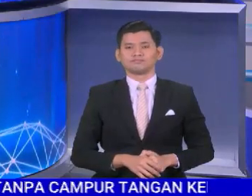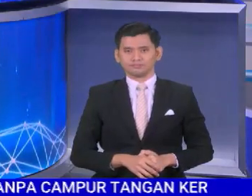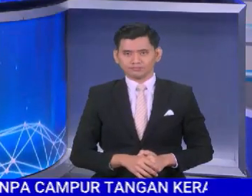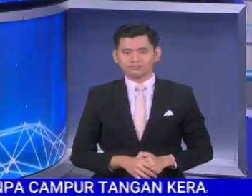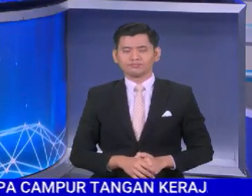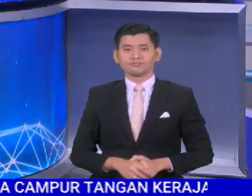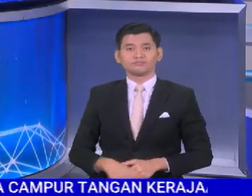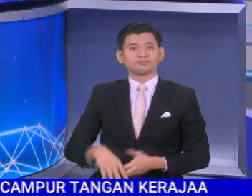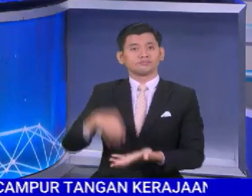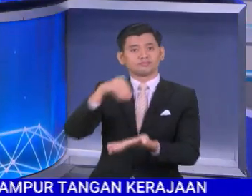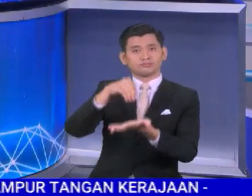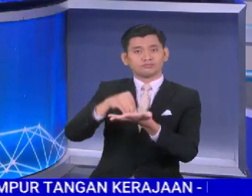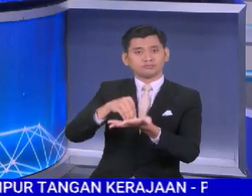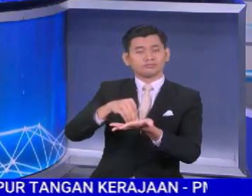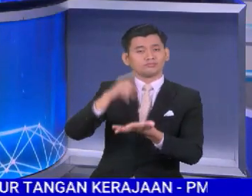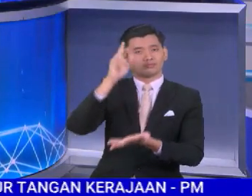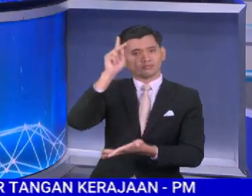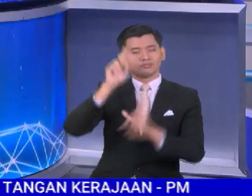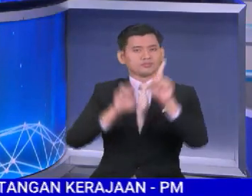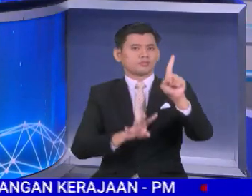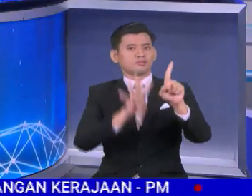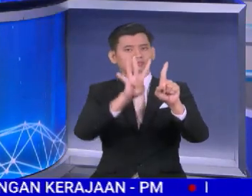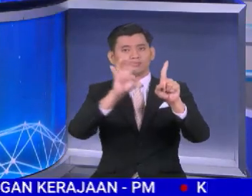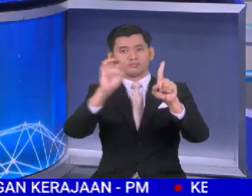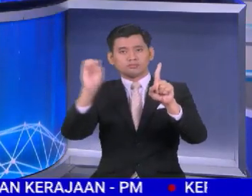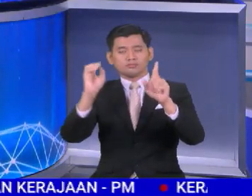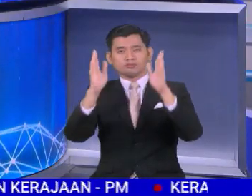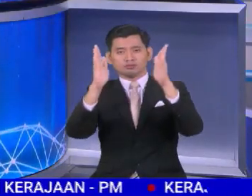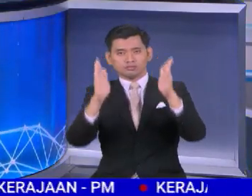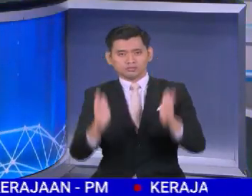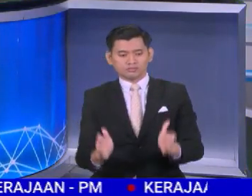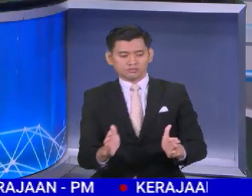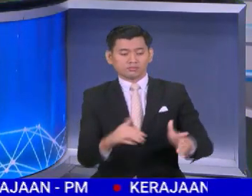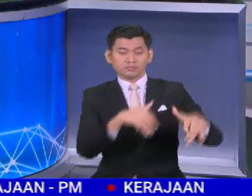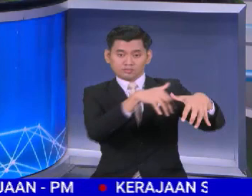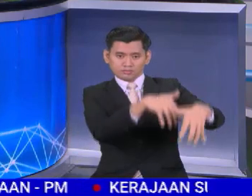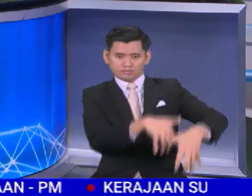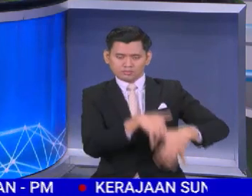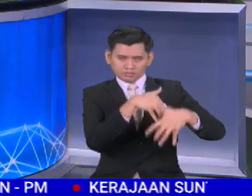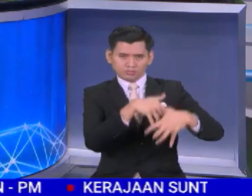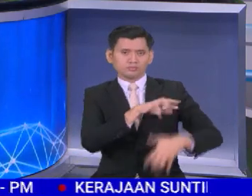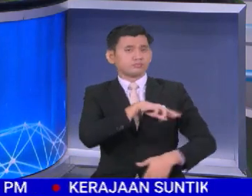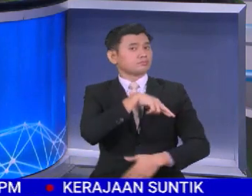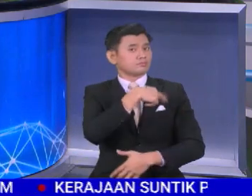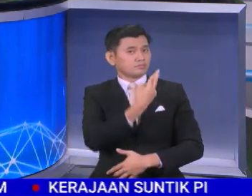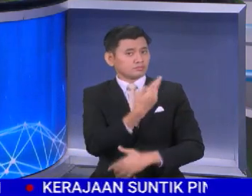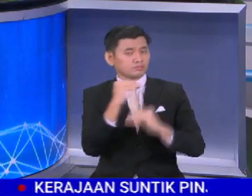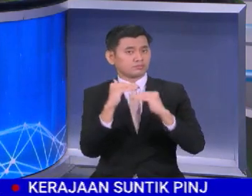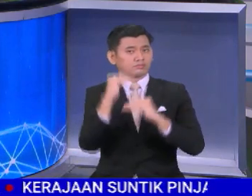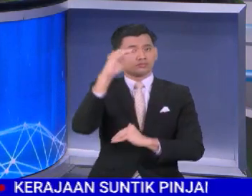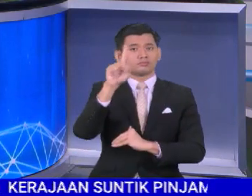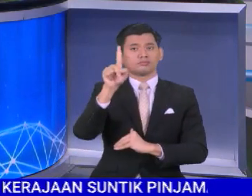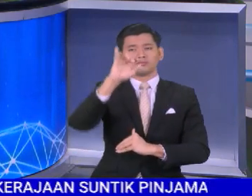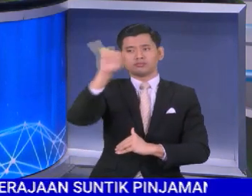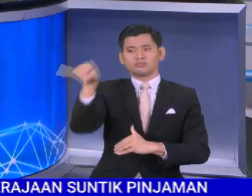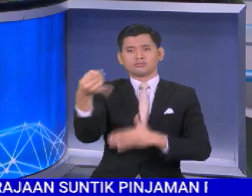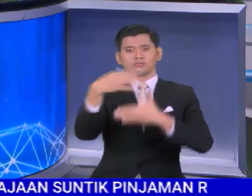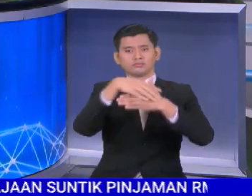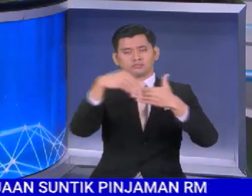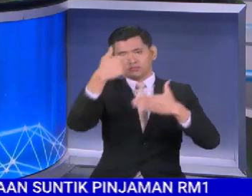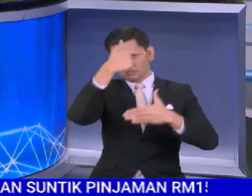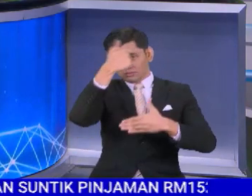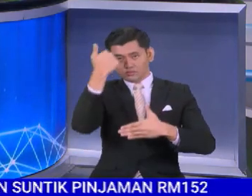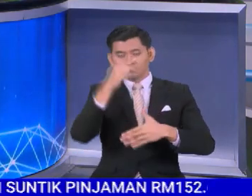Sementara itu di Kelantan, 140 petani mukim Merkang dan Nara Pasir Putih mengalami kerugian lebih RM1 juta akibat